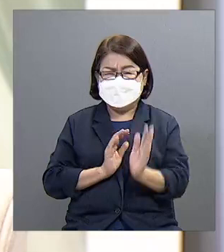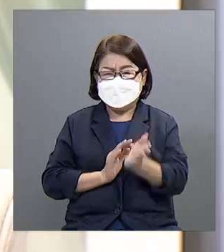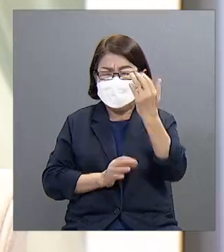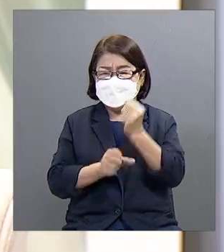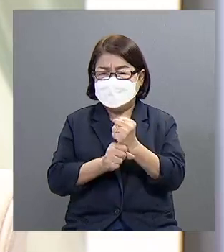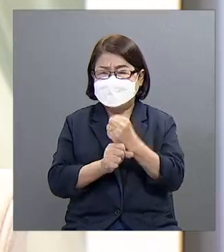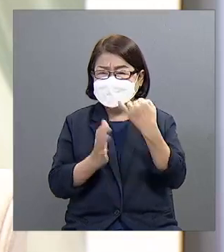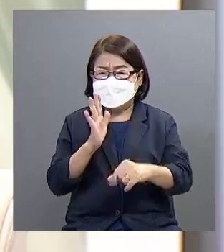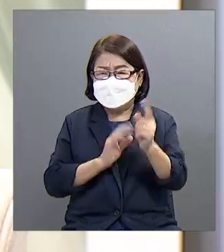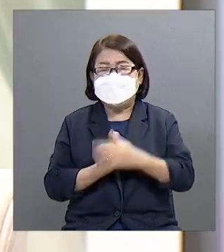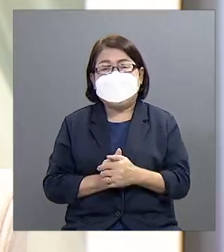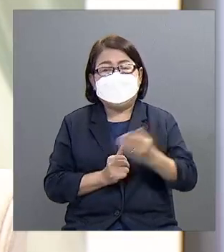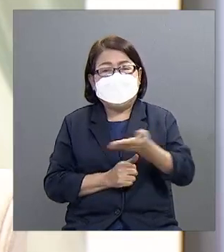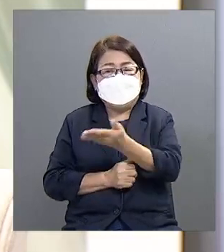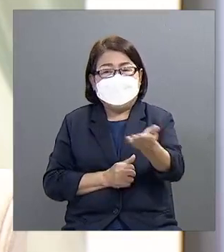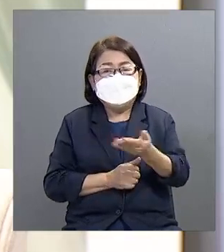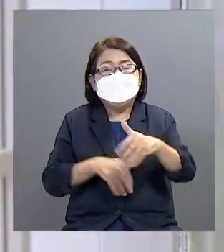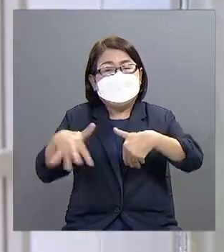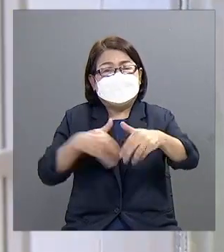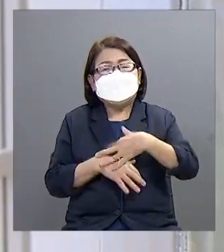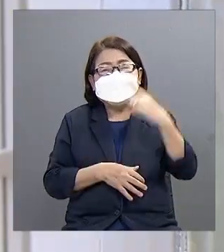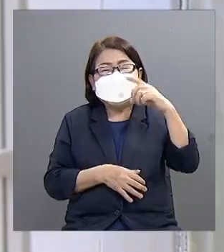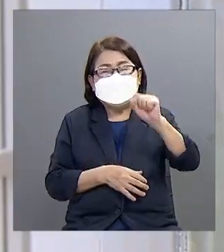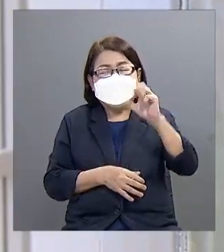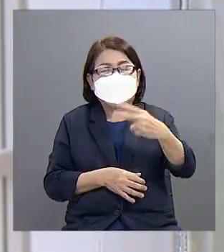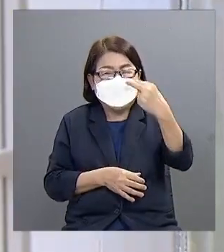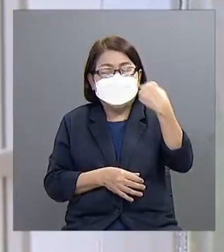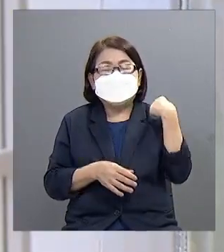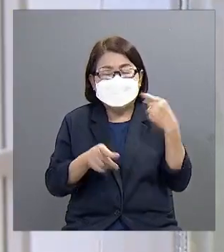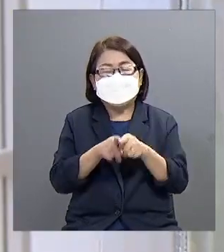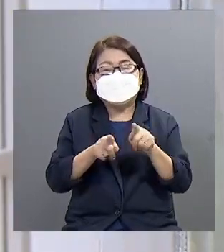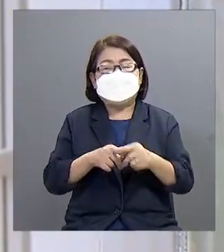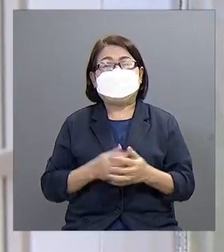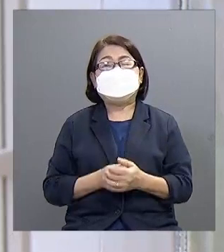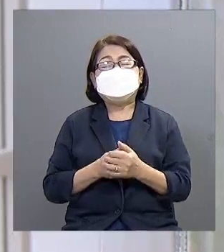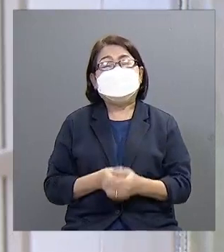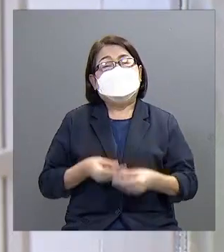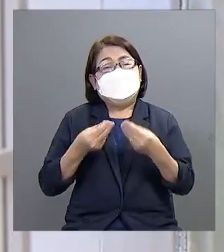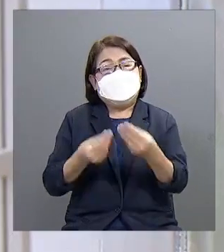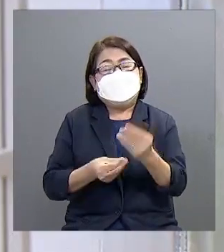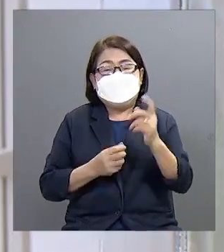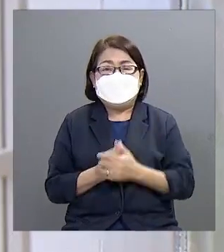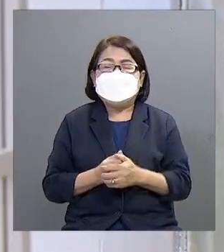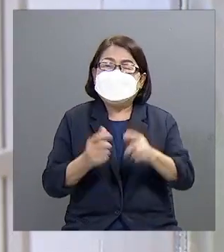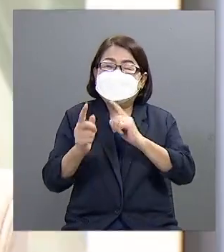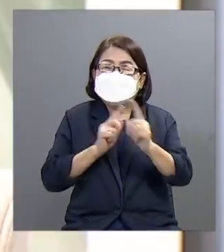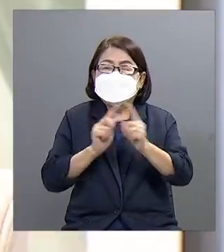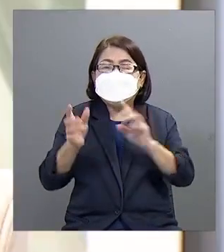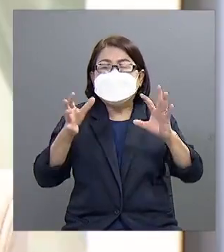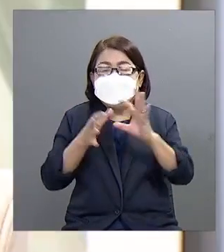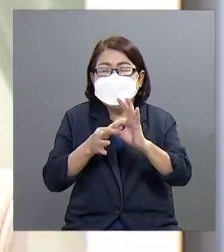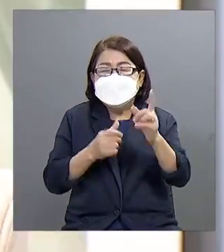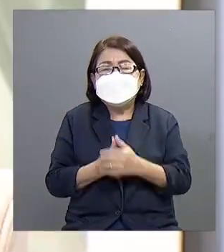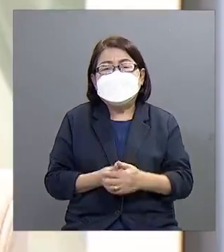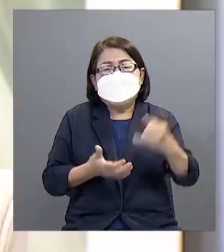จากการตีกันของพวกเราเหมือนกัน นี่แหละนั่นแหละบันเทิงไม่พอครับเรามาเพิ่มสุนทรียะแห่งการดื่มด่ำศิลปะกันหน่อย ศิลปะนี่มีหลายแขนง